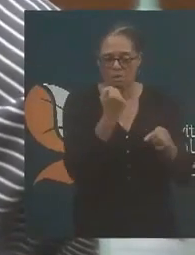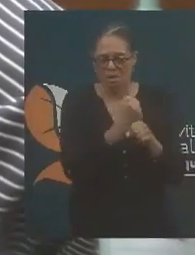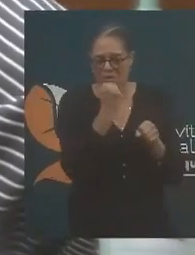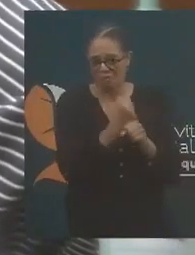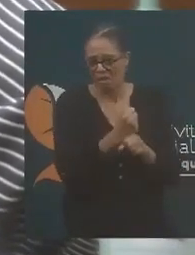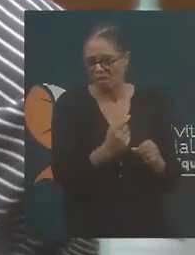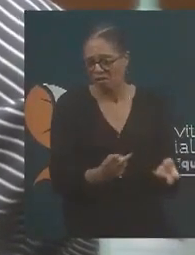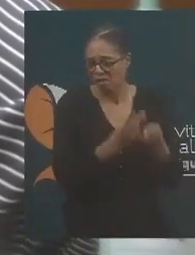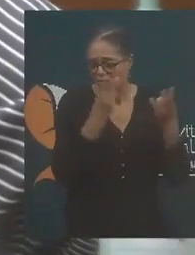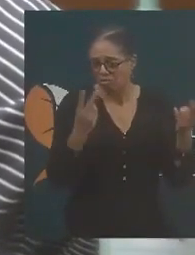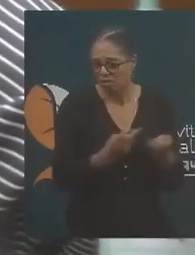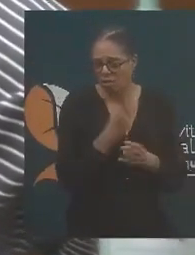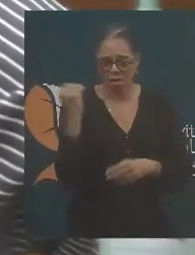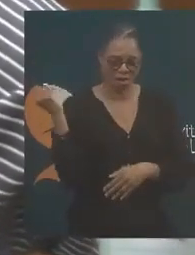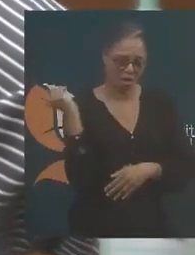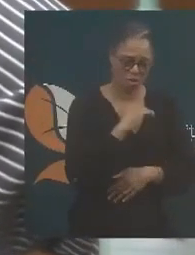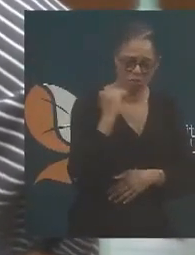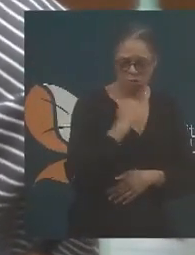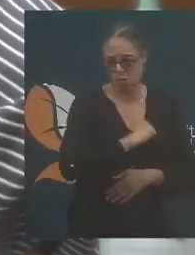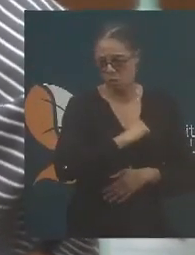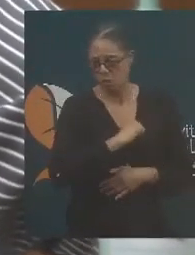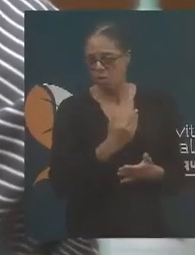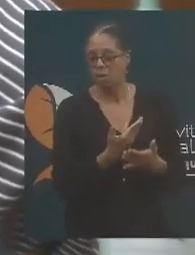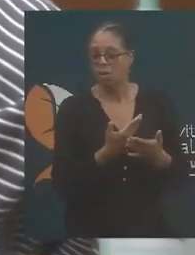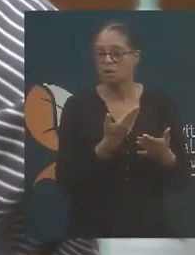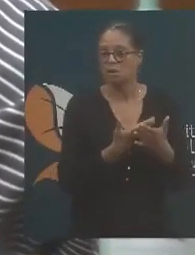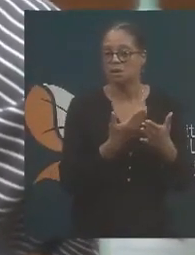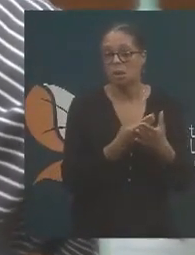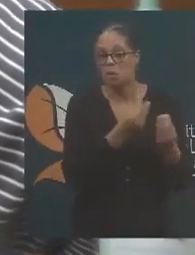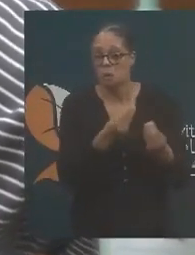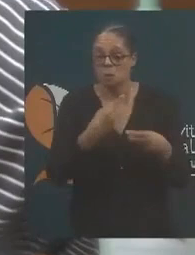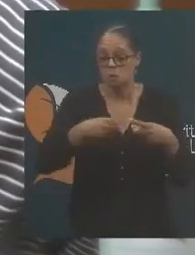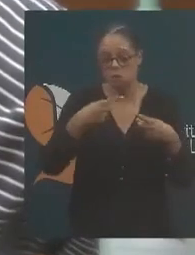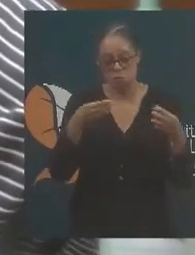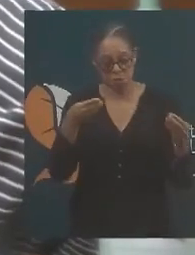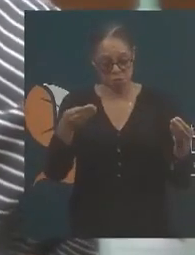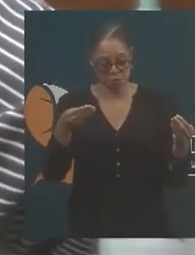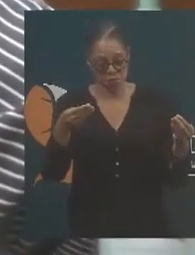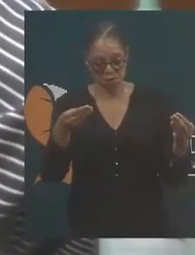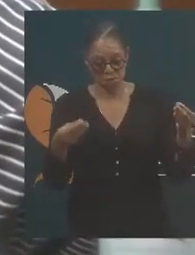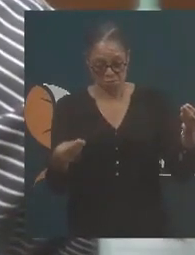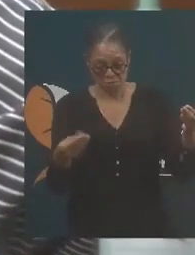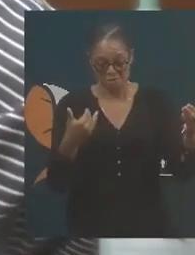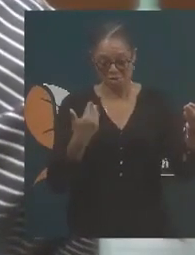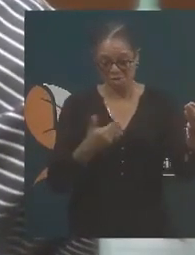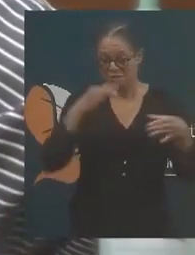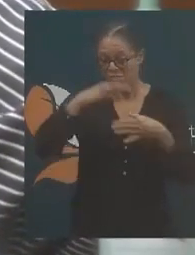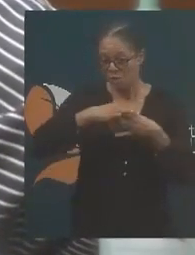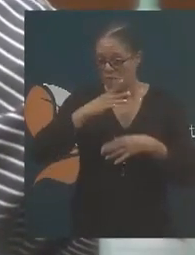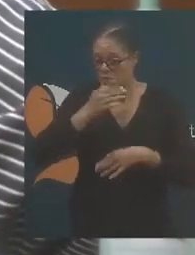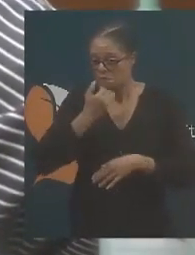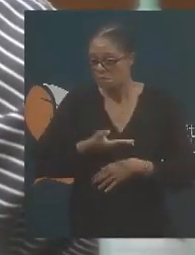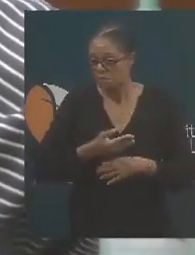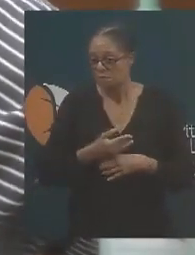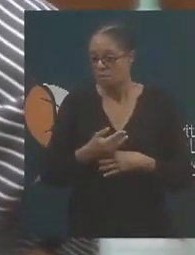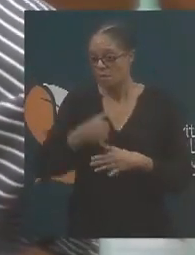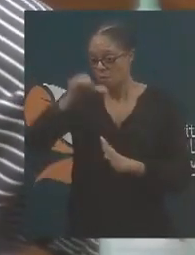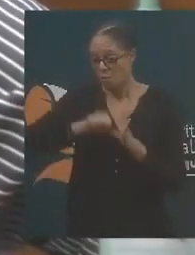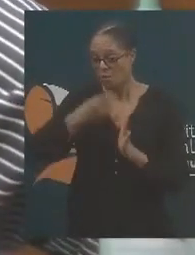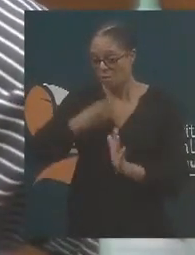mais à un rythme très rapide, et a produit quelque chose qui n'a pas pu être voté et approuvé en